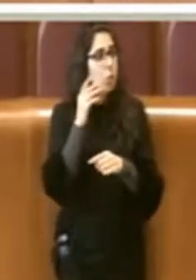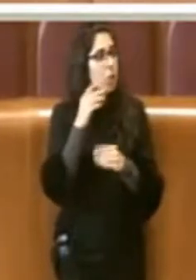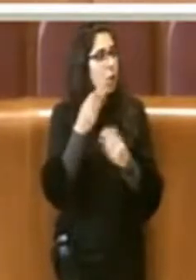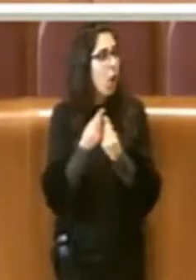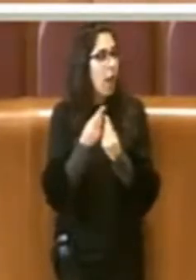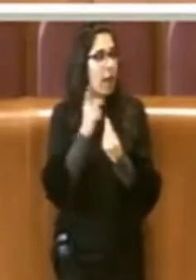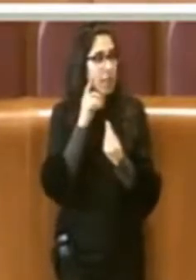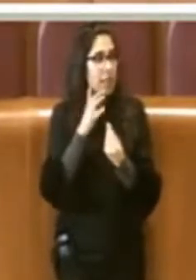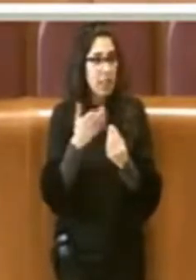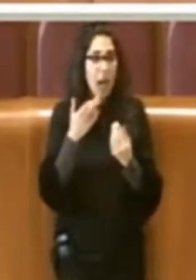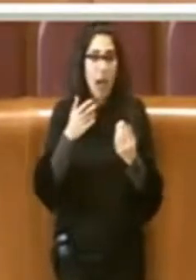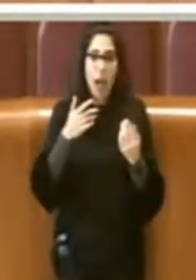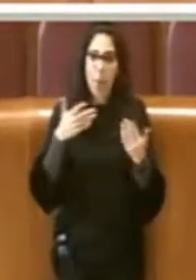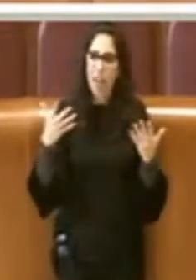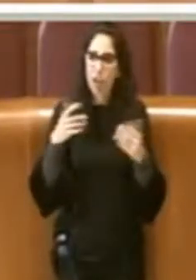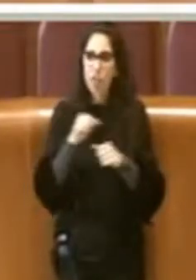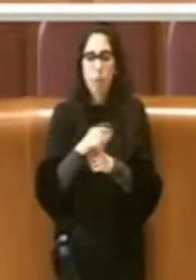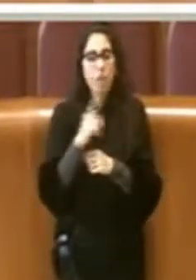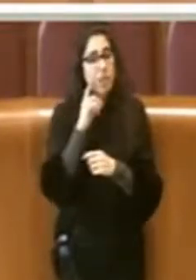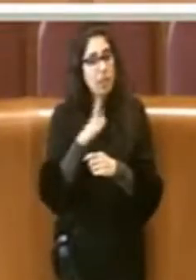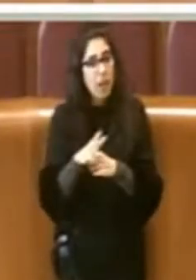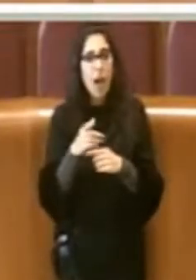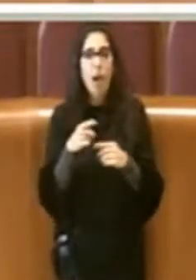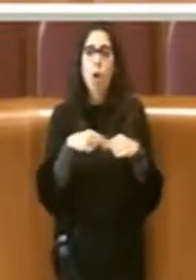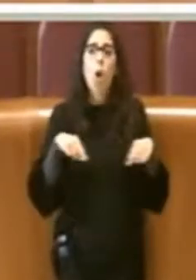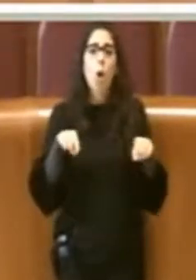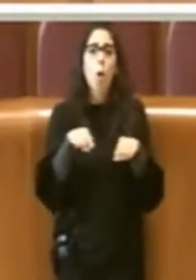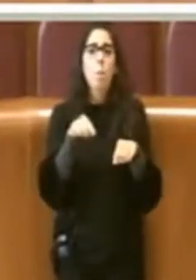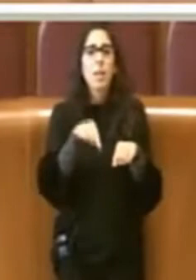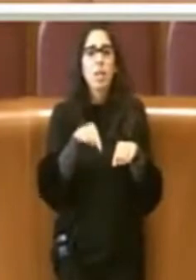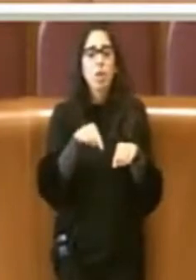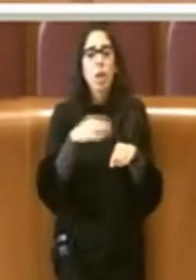che di opposizione, che la commissione è sempre stato un luogo